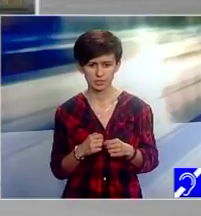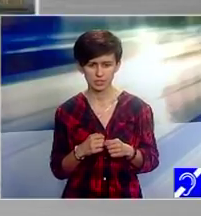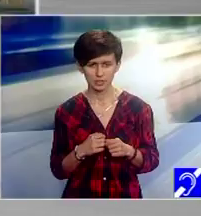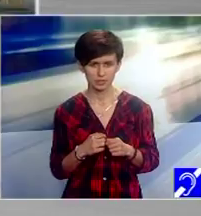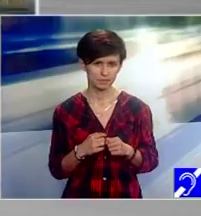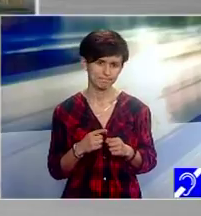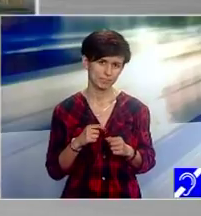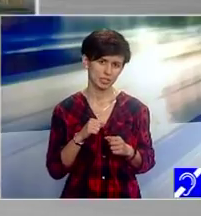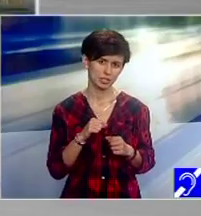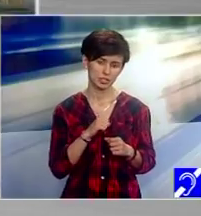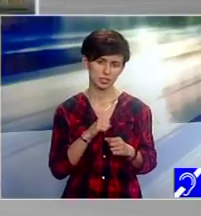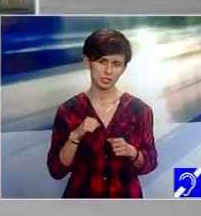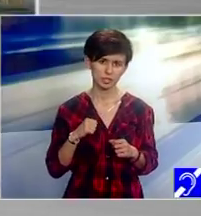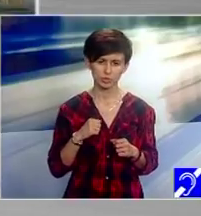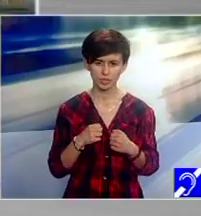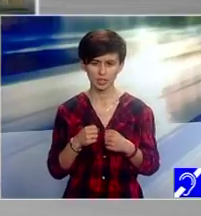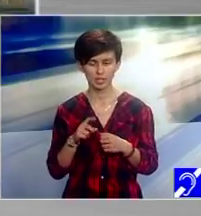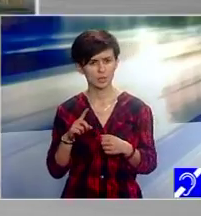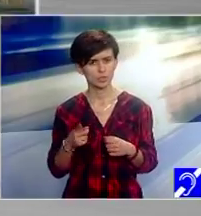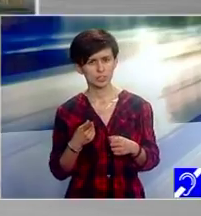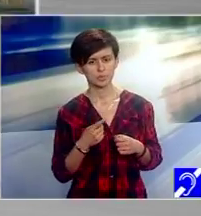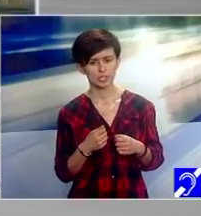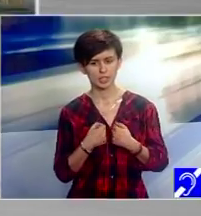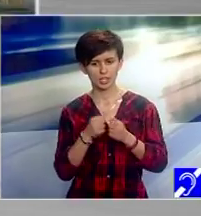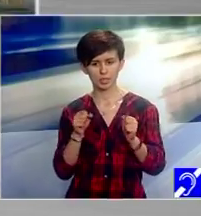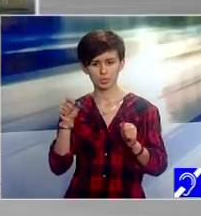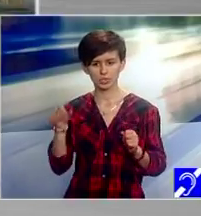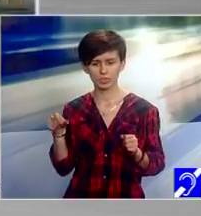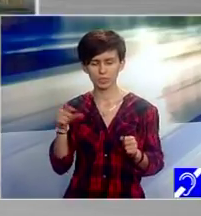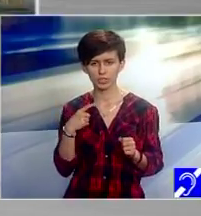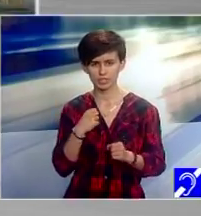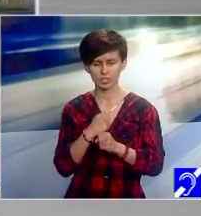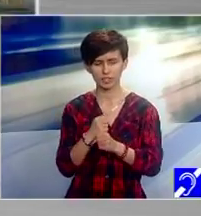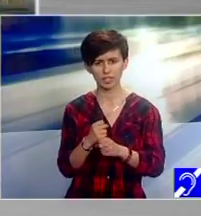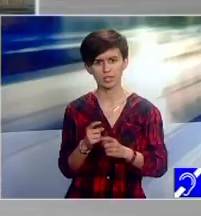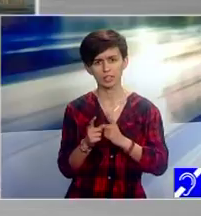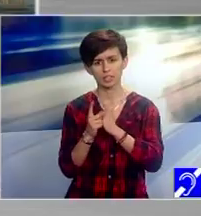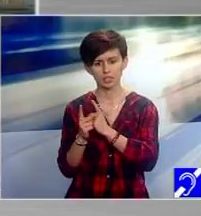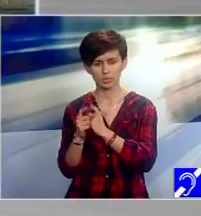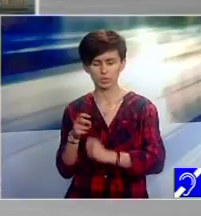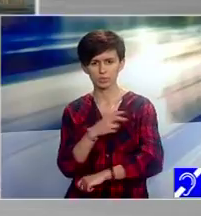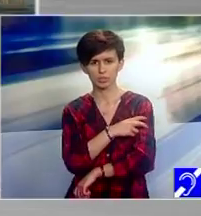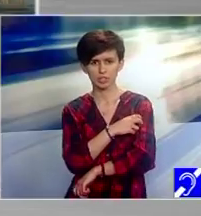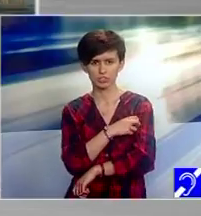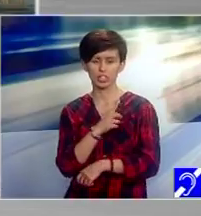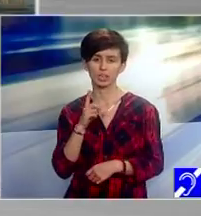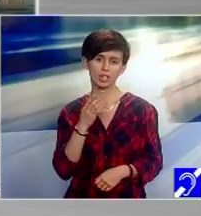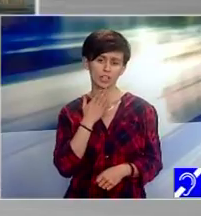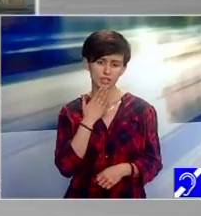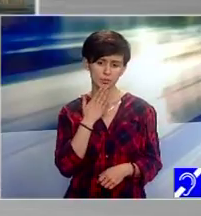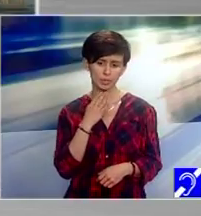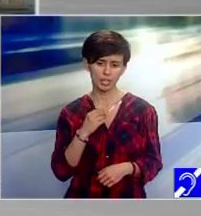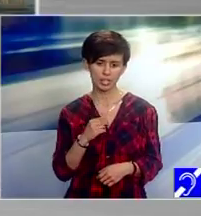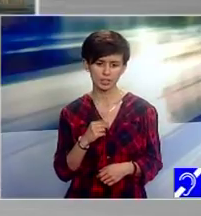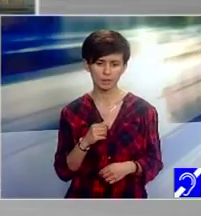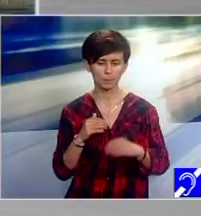cam unica șansă a absolvenților este să urmeze cursul liceal. Din nefericire, în clipa de